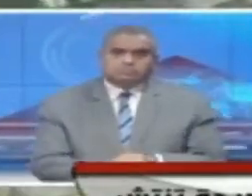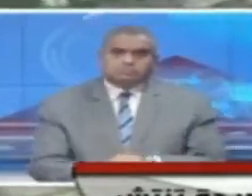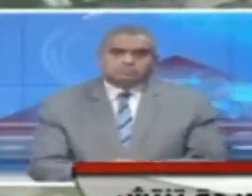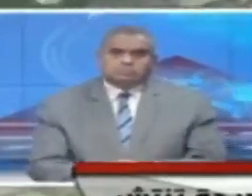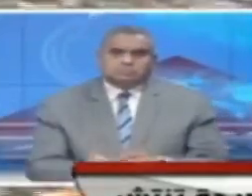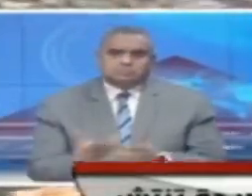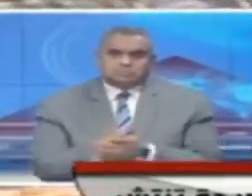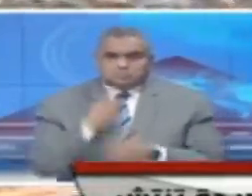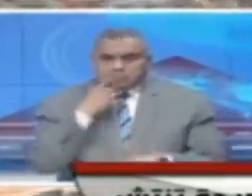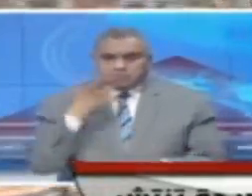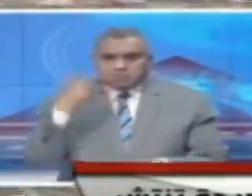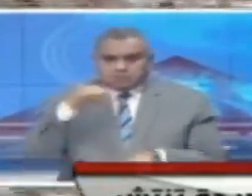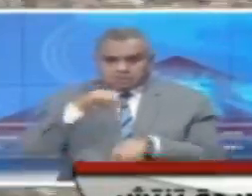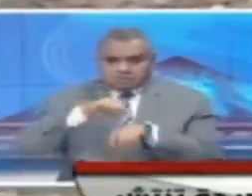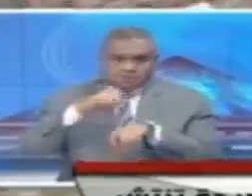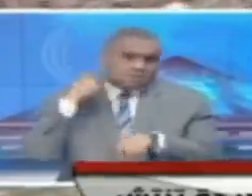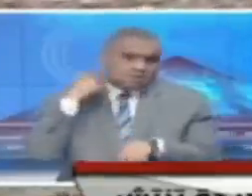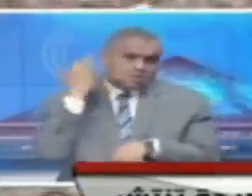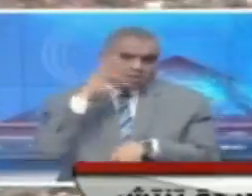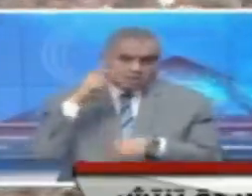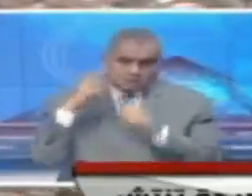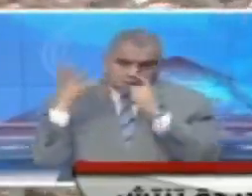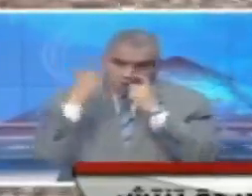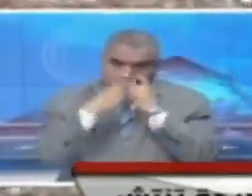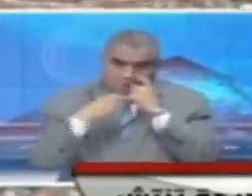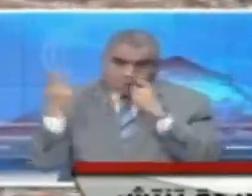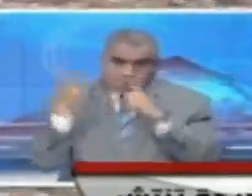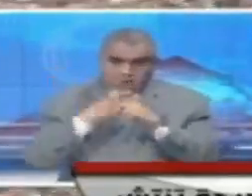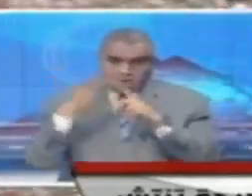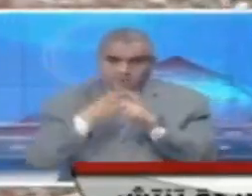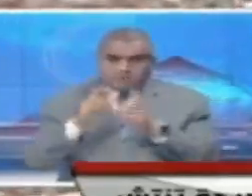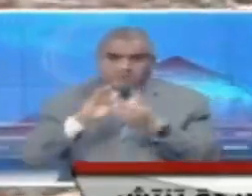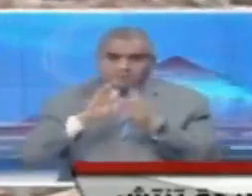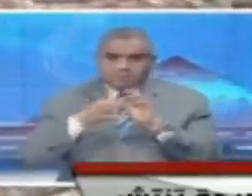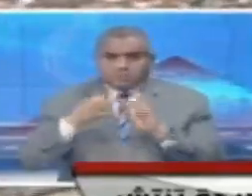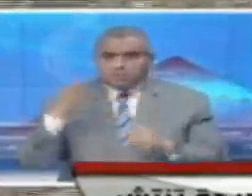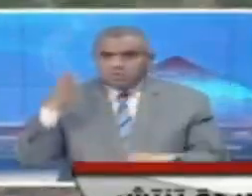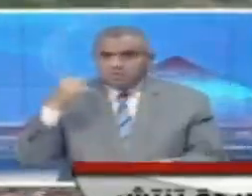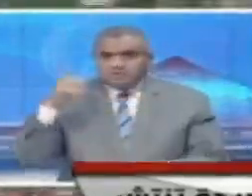إلى ميادين العزة والكرامة خرجت الملايين في